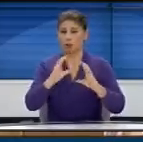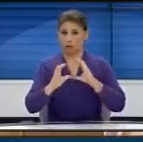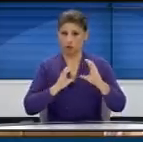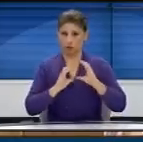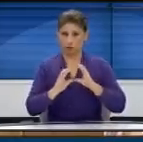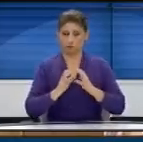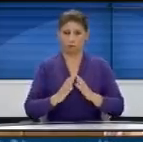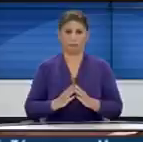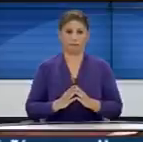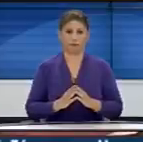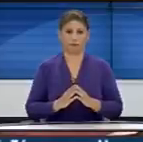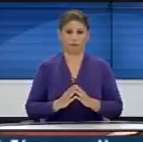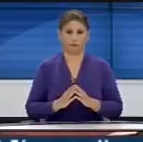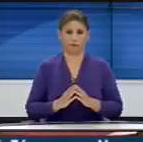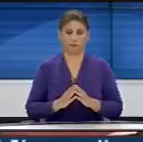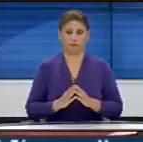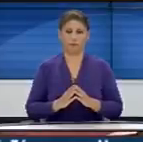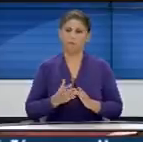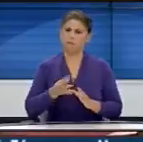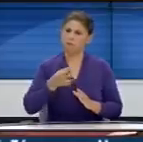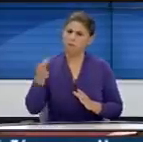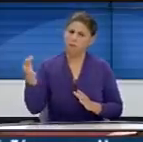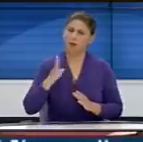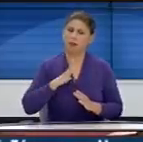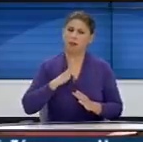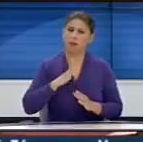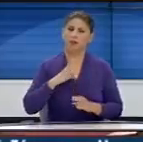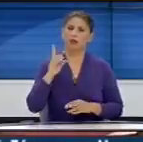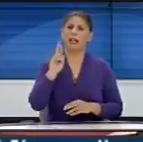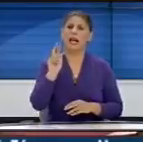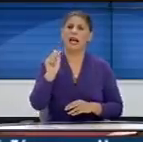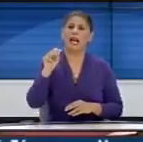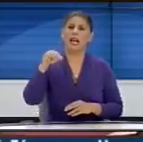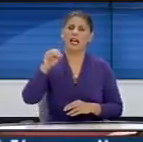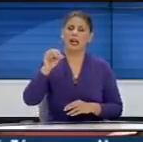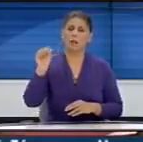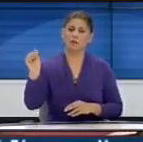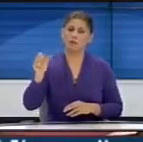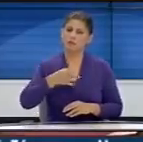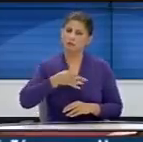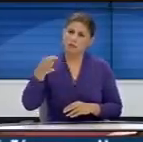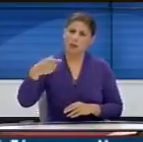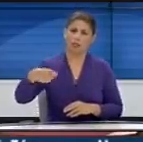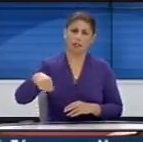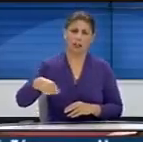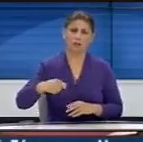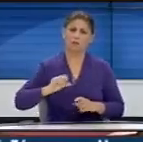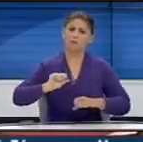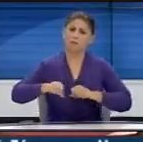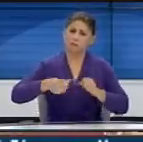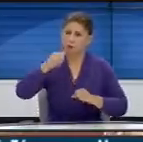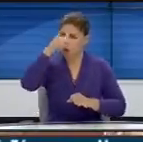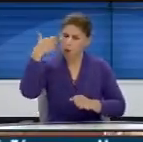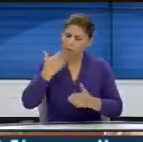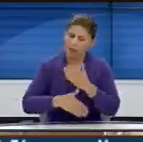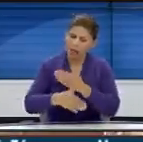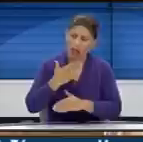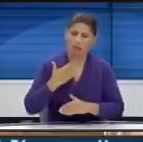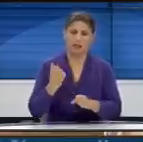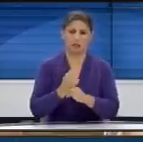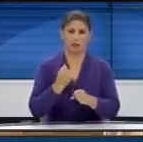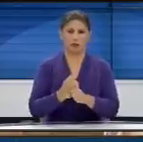επικοινωνιών. Έχουμε έναν εξαιρετικό άνθρωπο που εσείς τον διαλέξετε, τον κύριο Ράμο. Ένας εξαιρετικός δικαστής, ο οποίος πασχίζει ο άνθρωπος να κάνει τη δουλειά του.